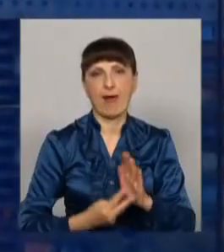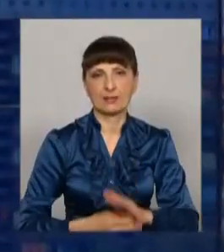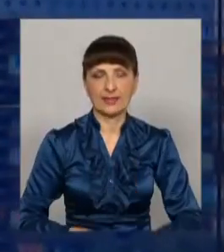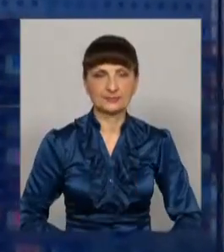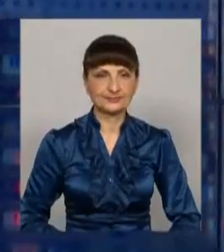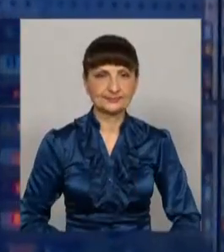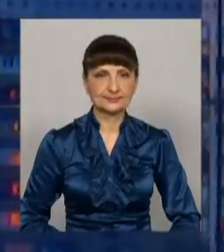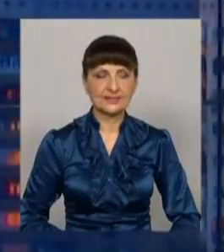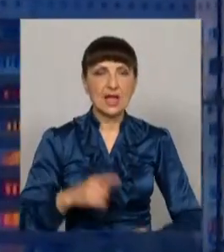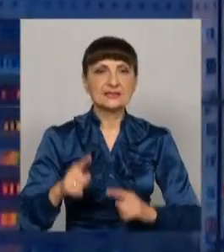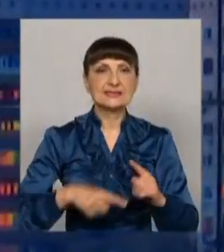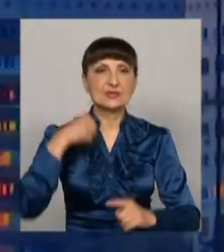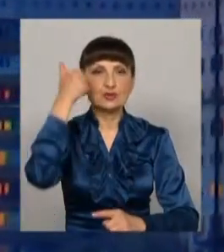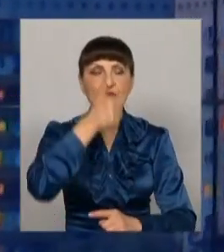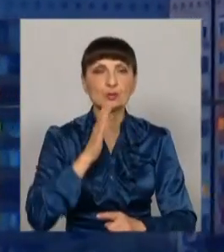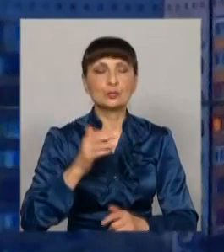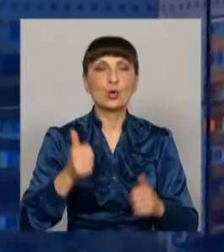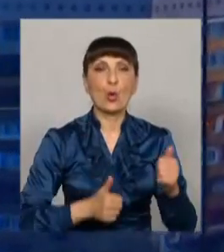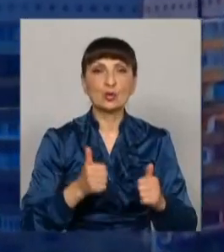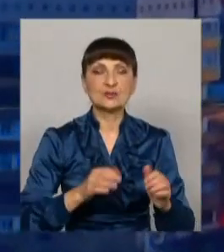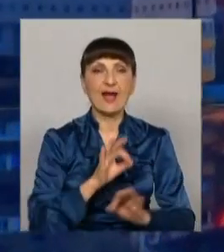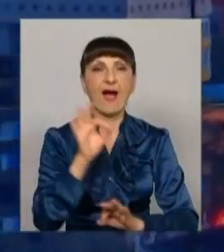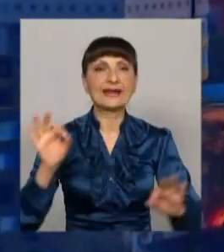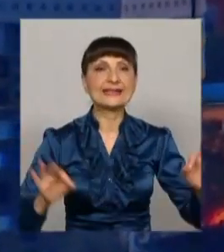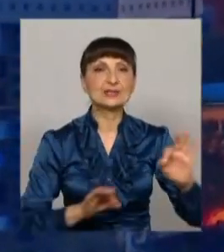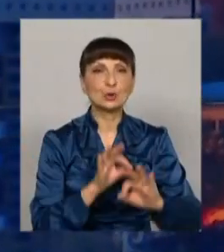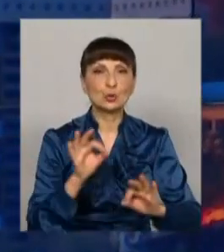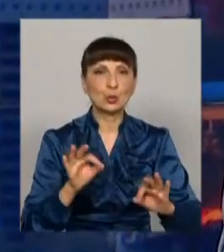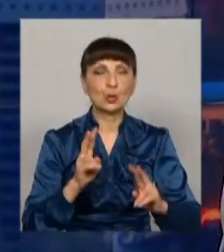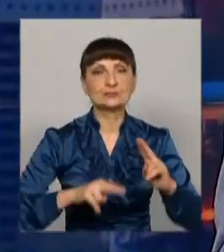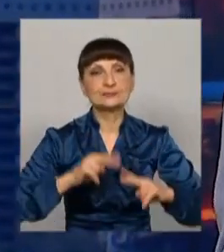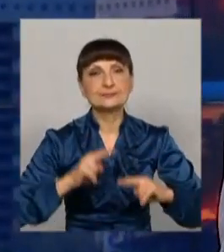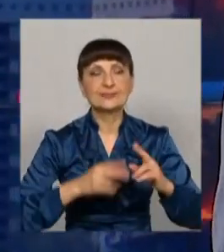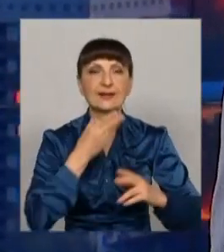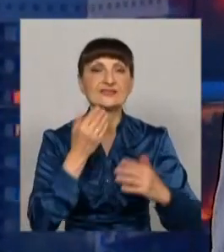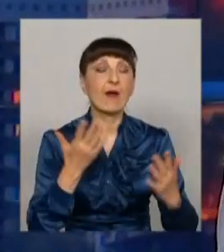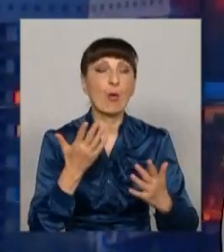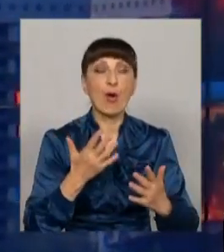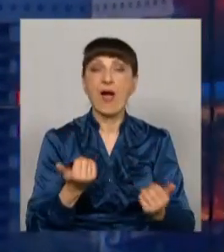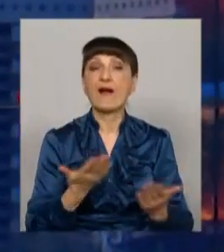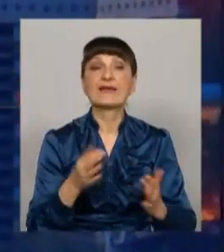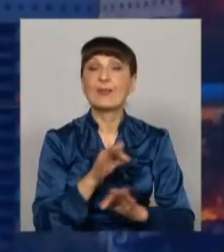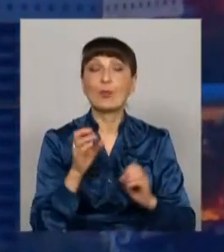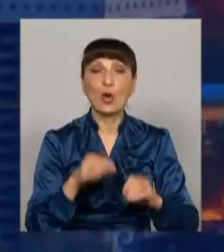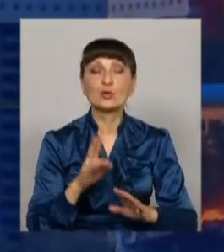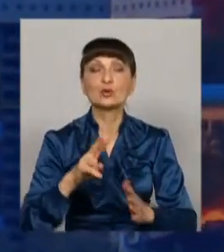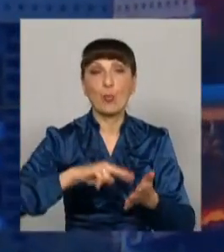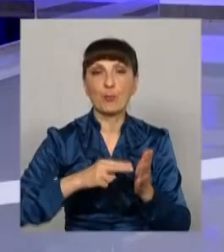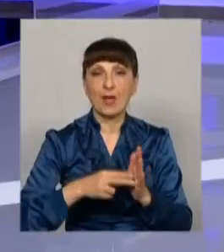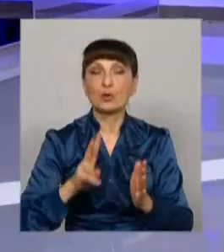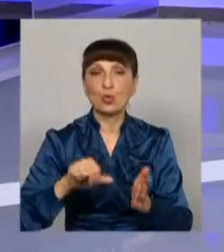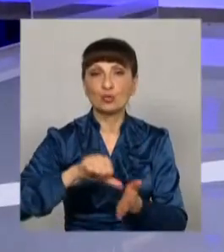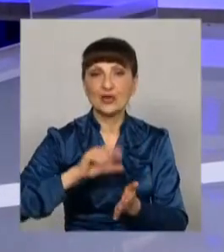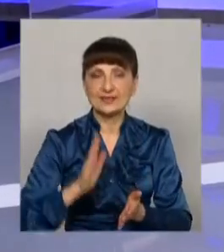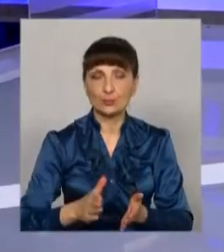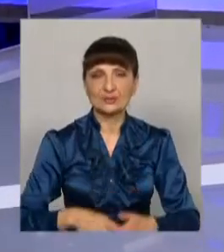Со следующего года будет конкурс на архитектурный образ, да? Какие проекты будут рассматриваться и кто намерен в нем участвовать? Ну,